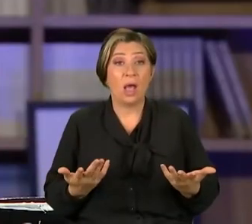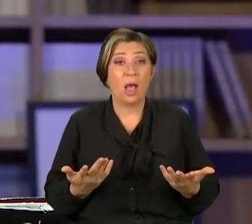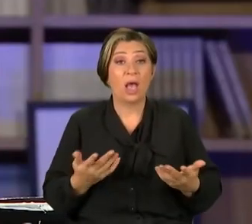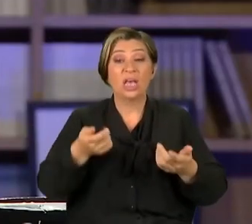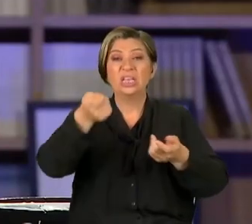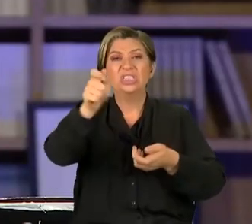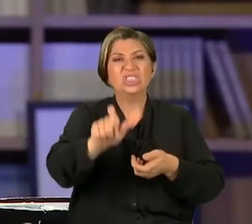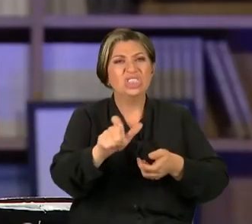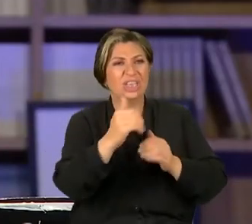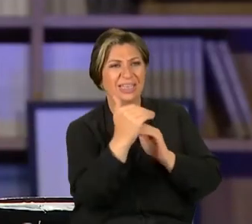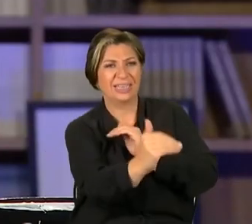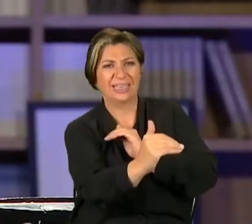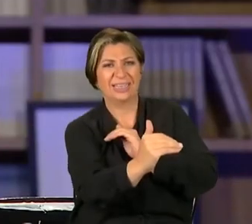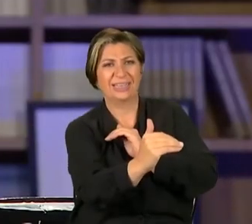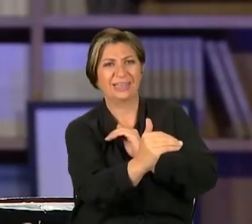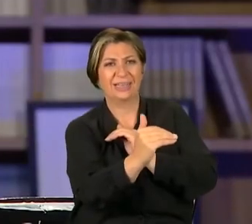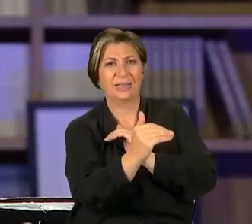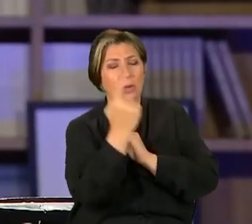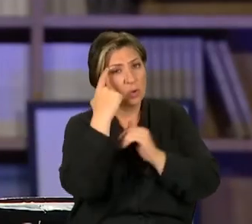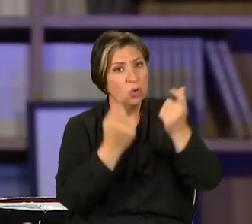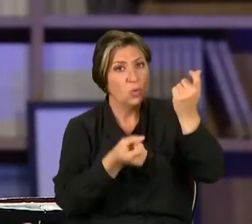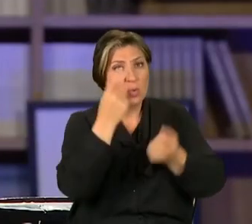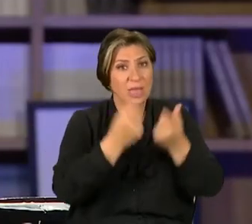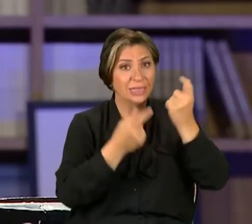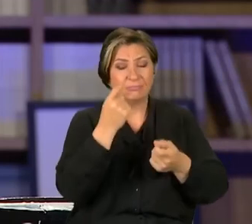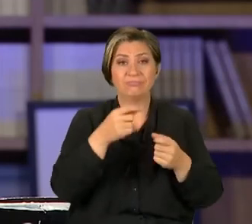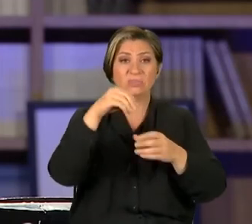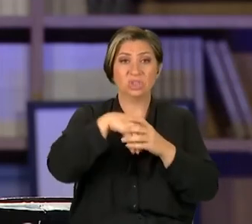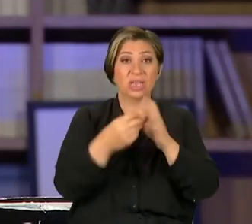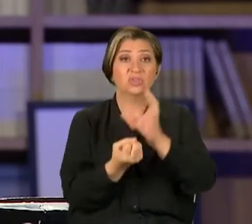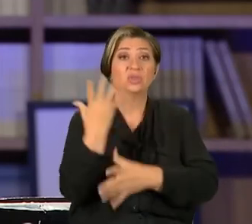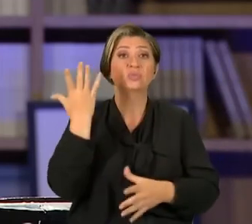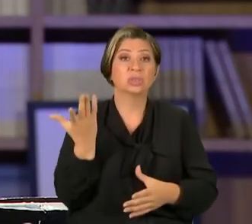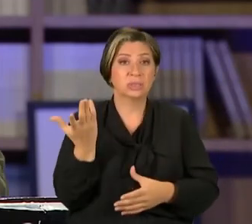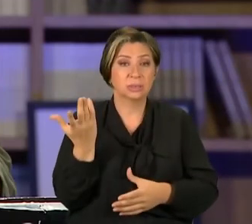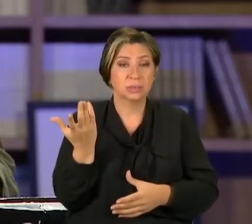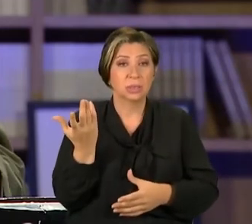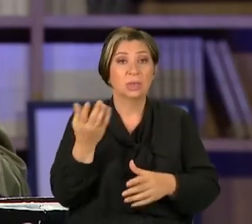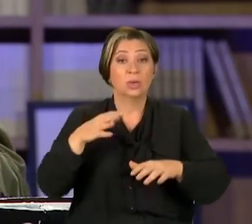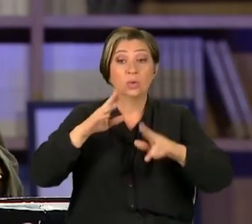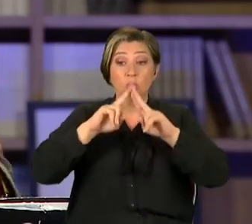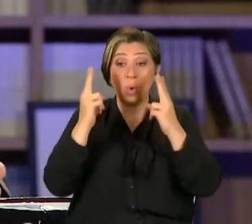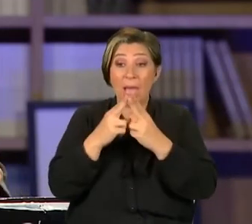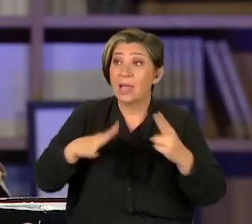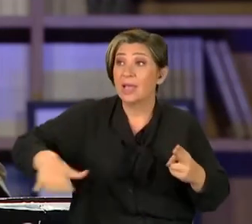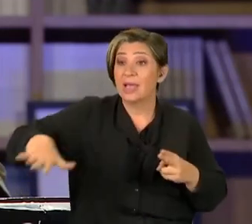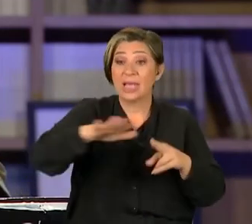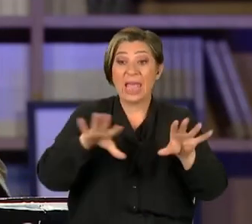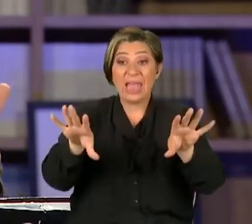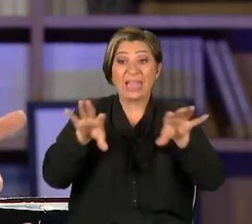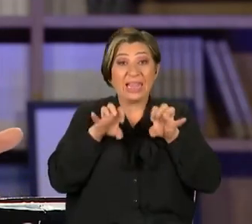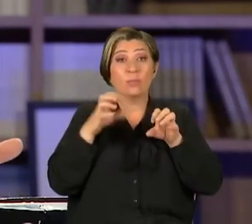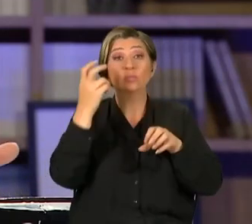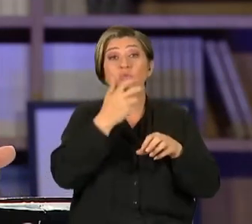işçi sınıfının üretim meselesinden doğmuştur yani dünyayı bütün dünyayı etkileyen